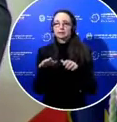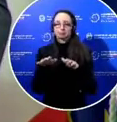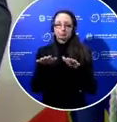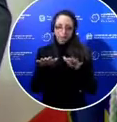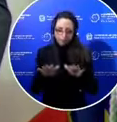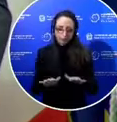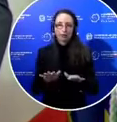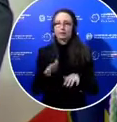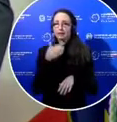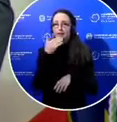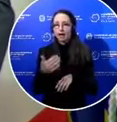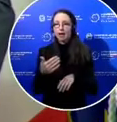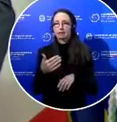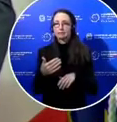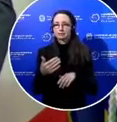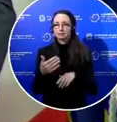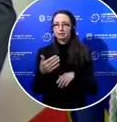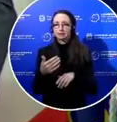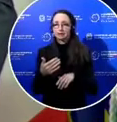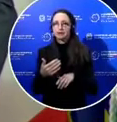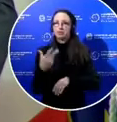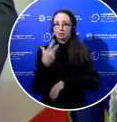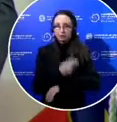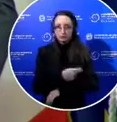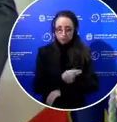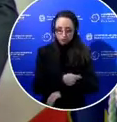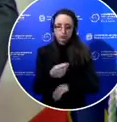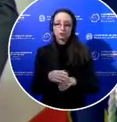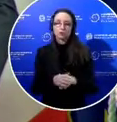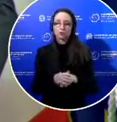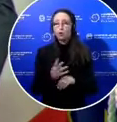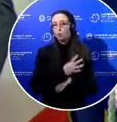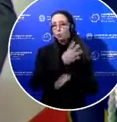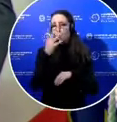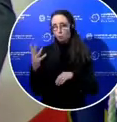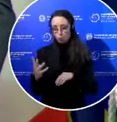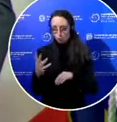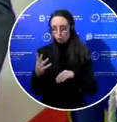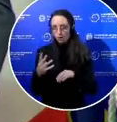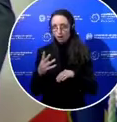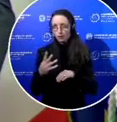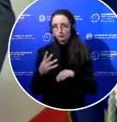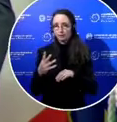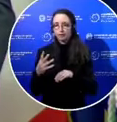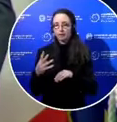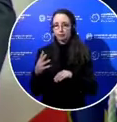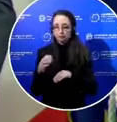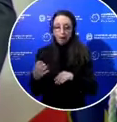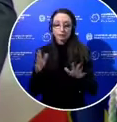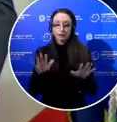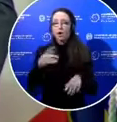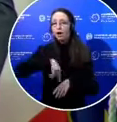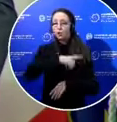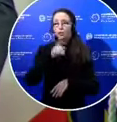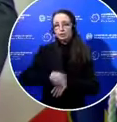modo aiutato anche in questa quarta ondata, ma che non occorre mai scordarlo,